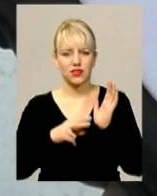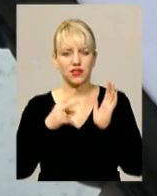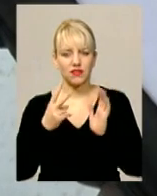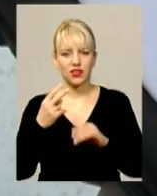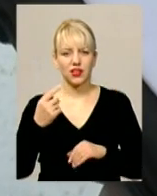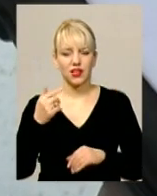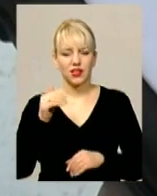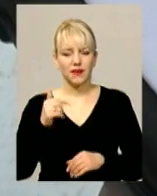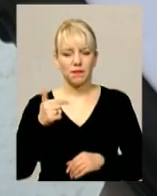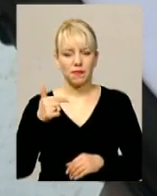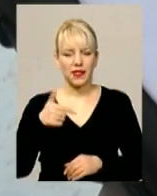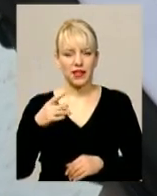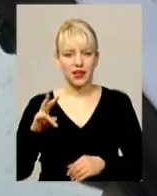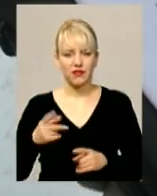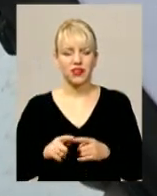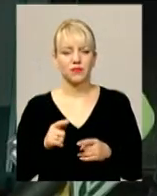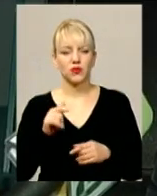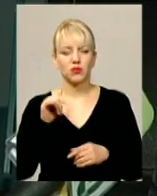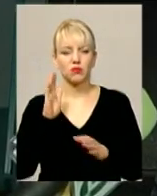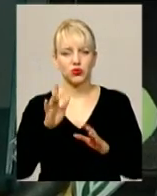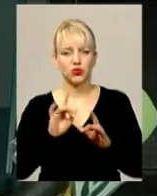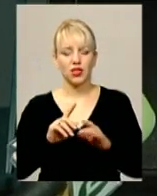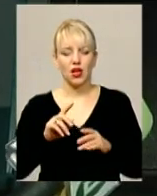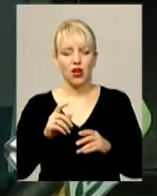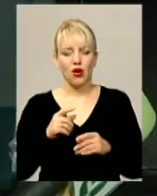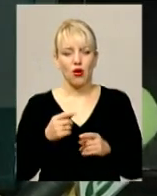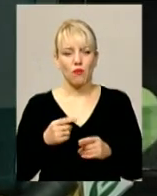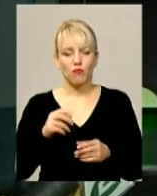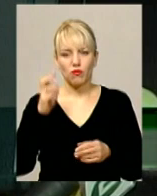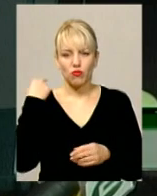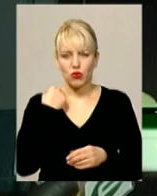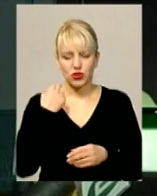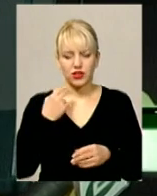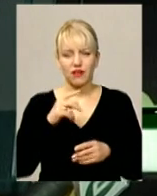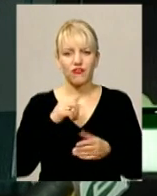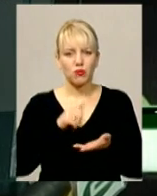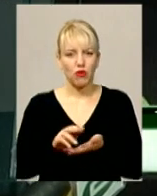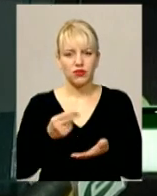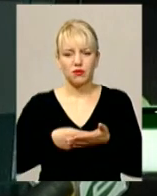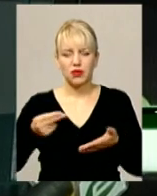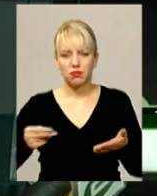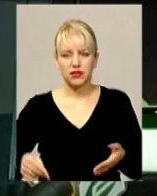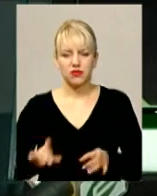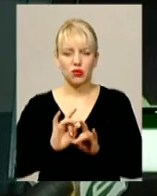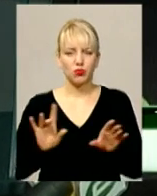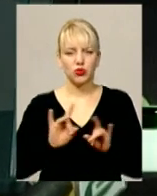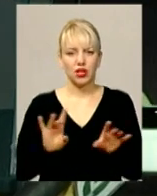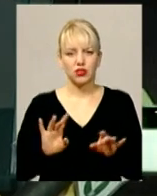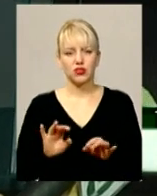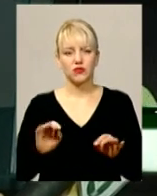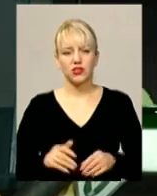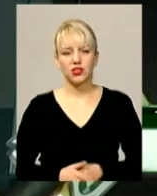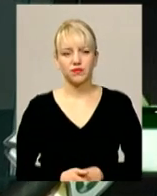Боржник надавати пояснення по допущенню за борговісті відмовився, підписувати будь-яких процесуальних документах